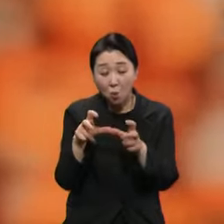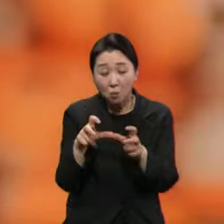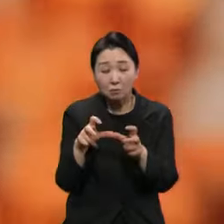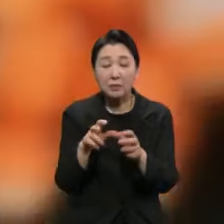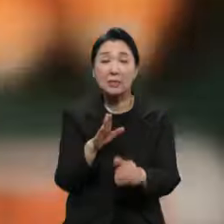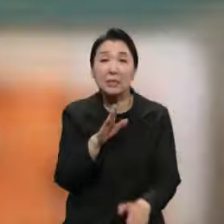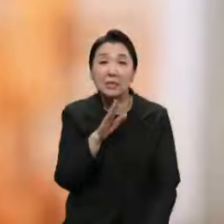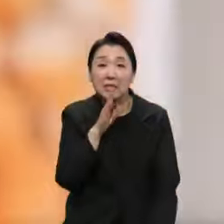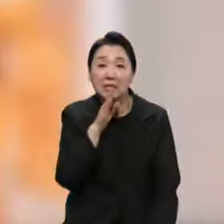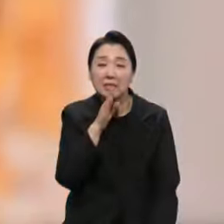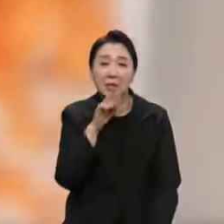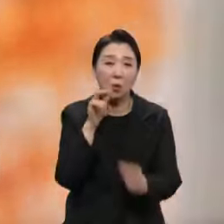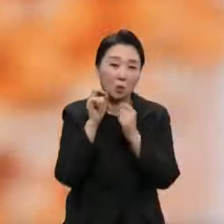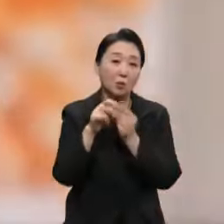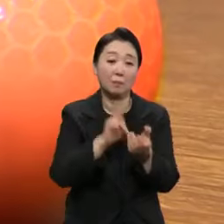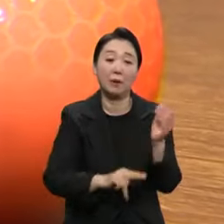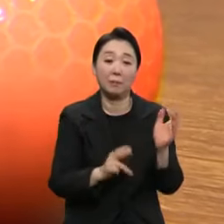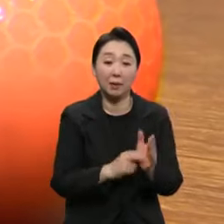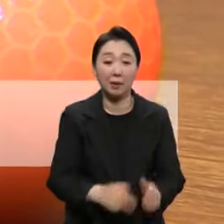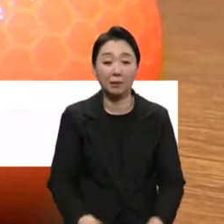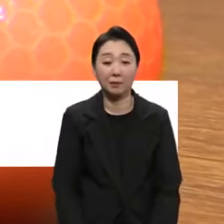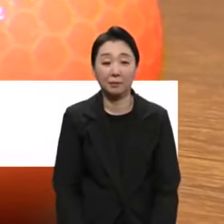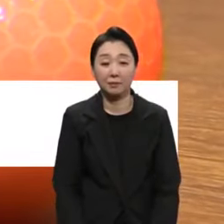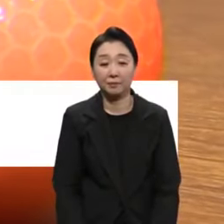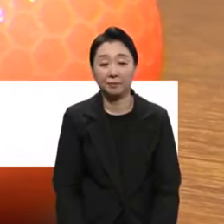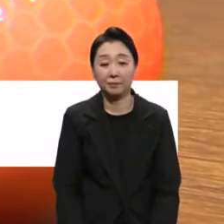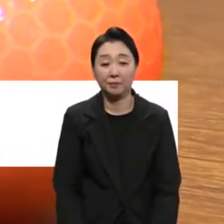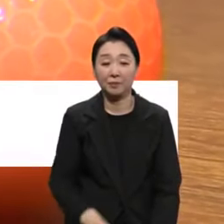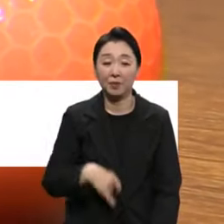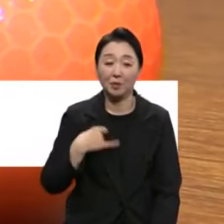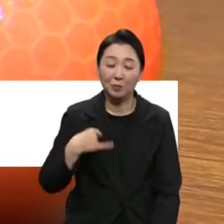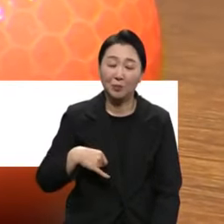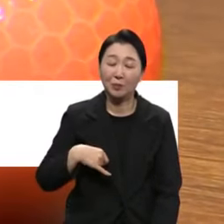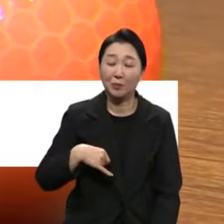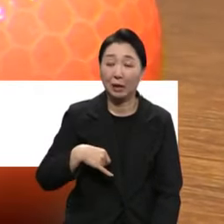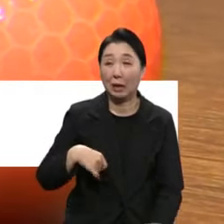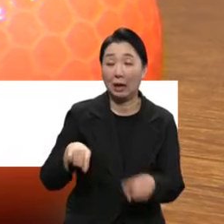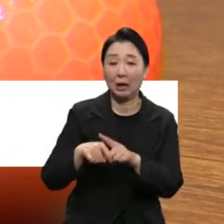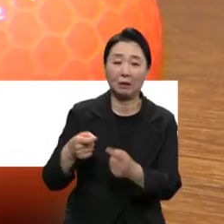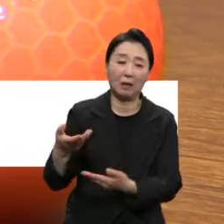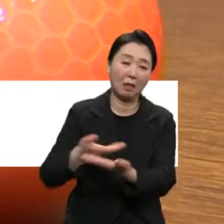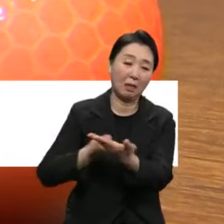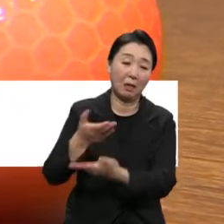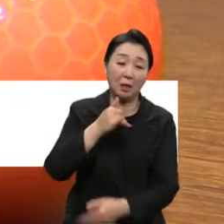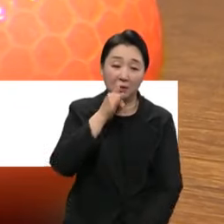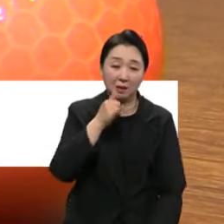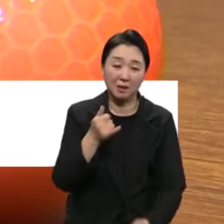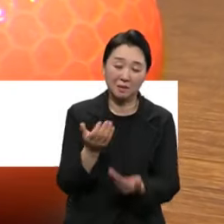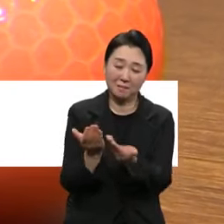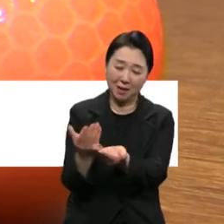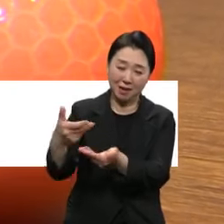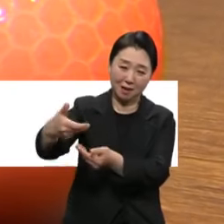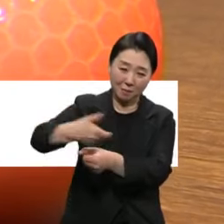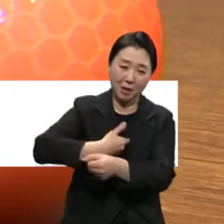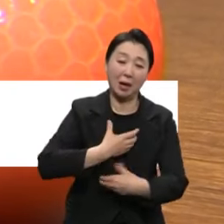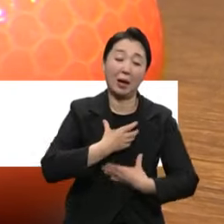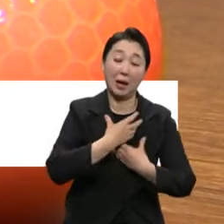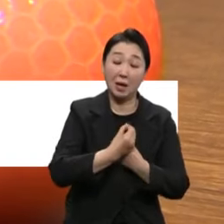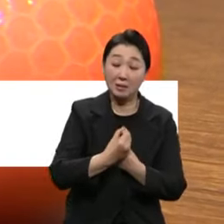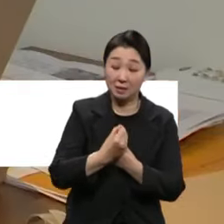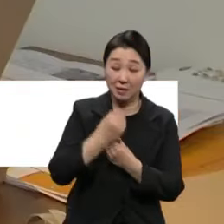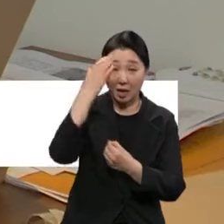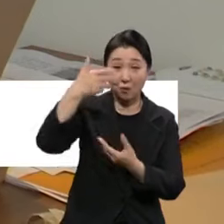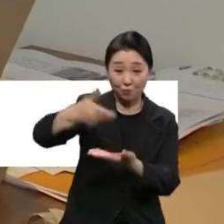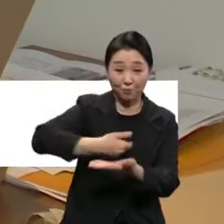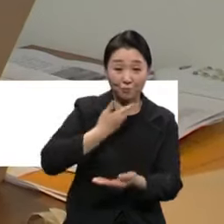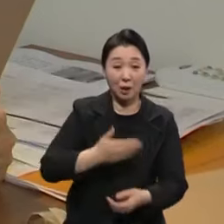속여 팔았습니다. 중국 업체하고 이제 유통을 한대요. 배로 이제 들어오면 안전하게 반입을 할 수 있다고